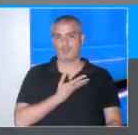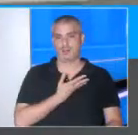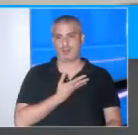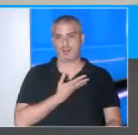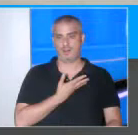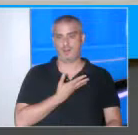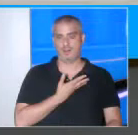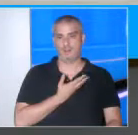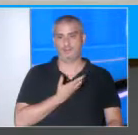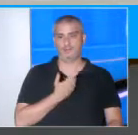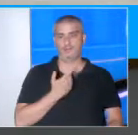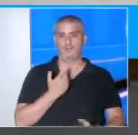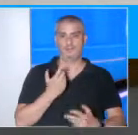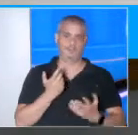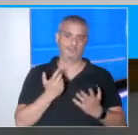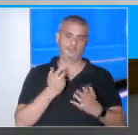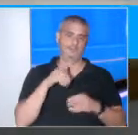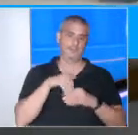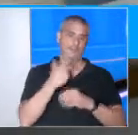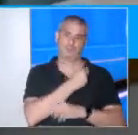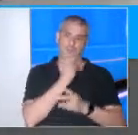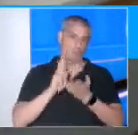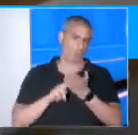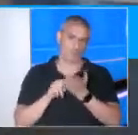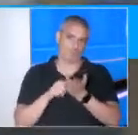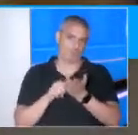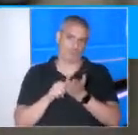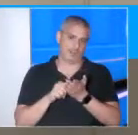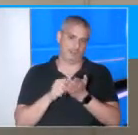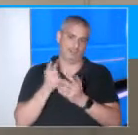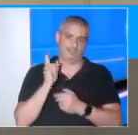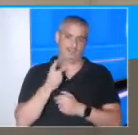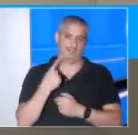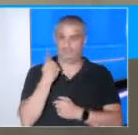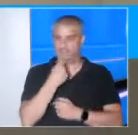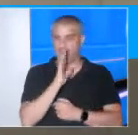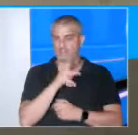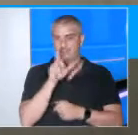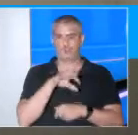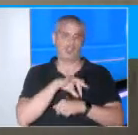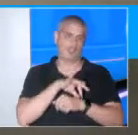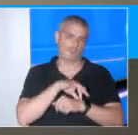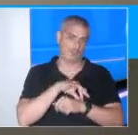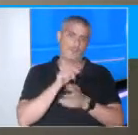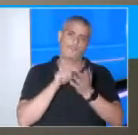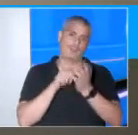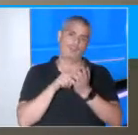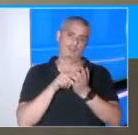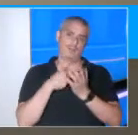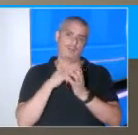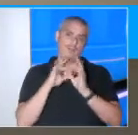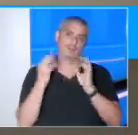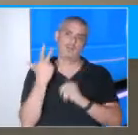להיות בקשיים בחיסון בקופת חולים, כי הם בעצם צריכים להזדהות גם כאנשי רפואה, ולכן אנחנו